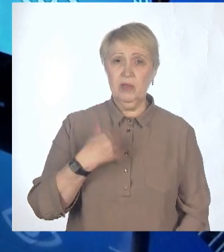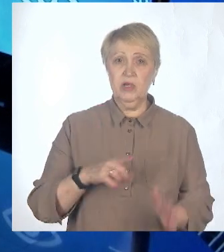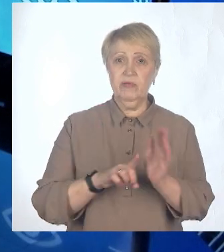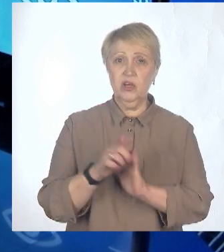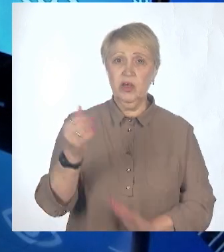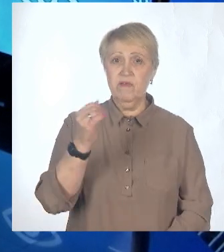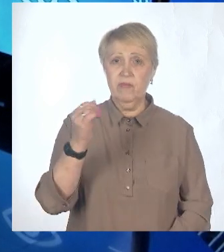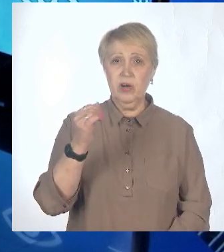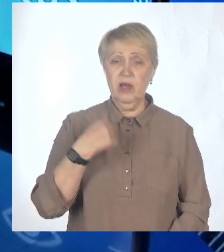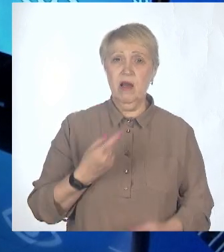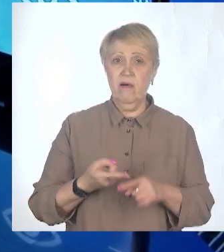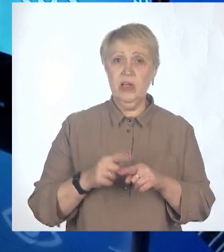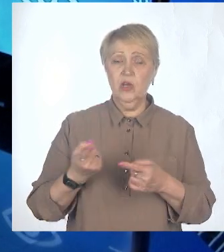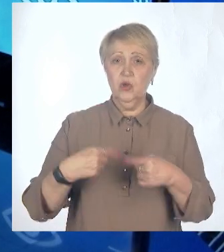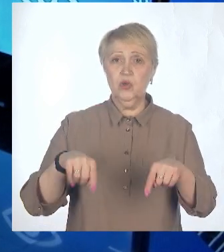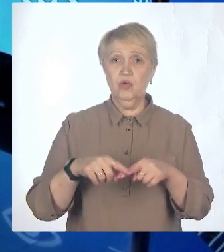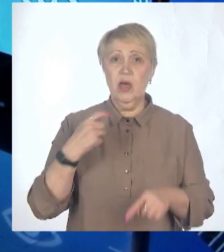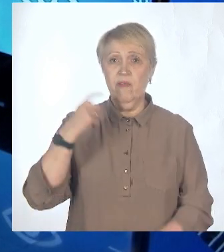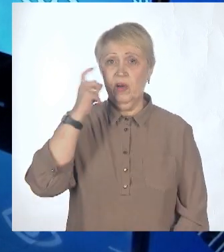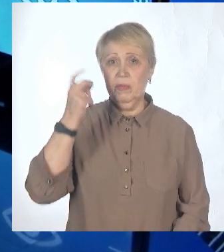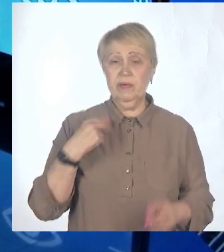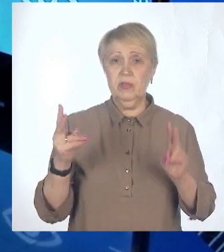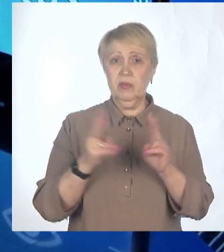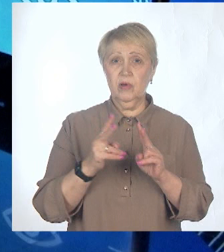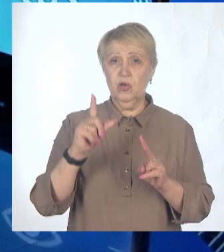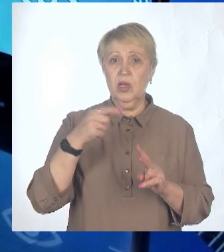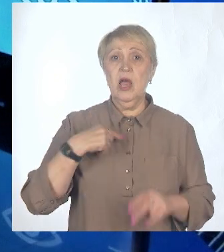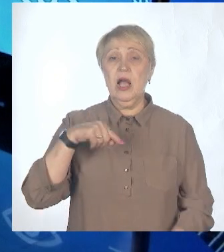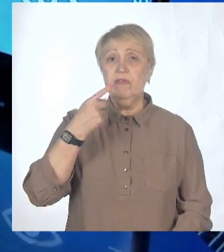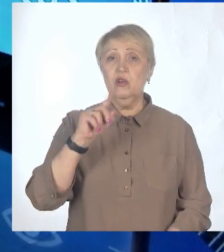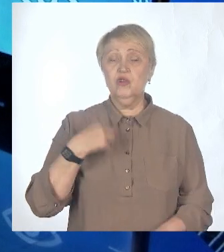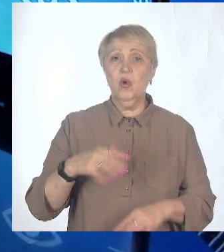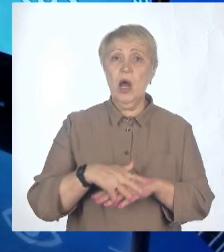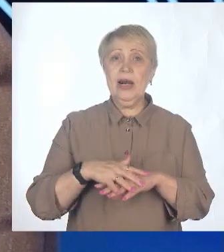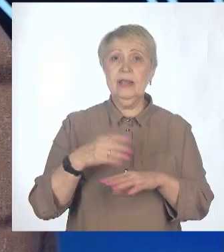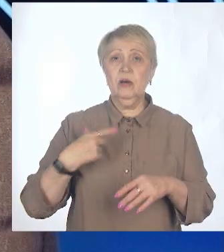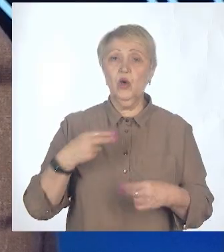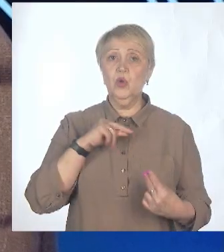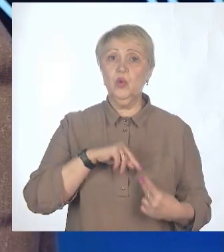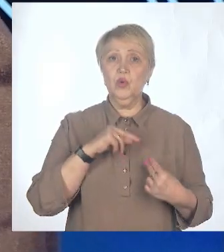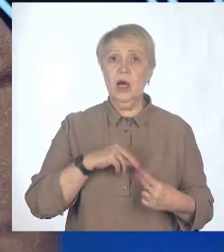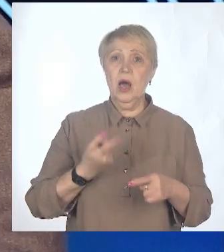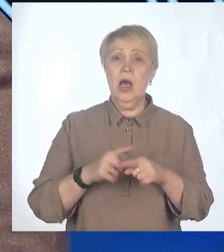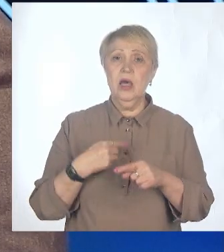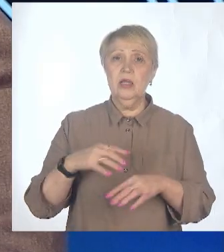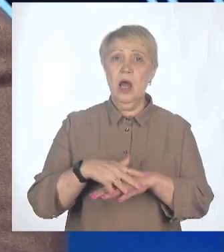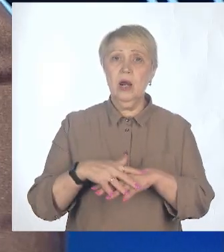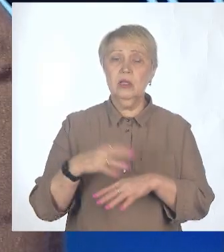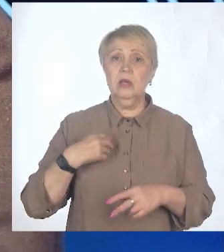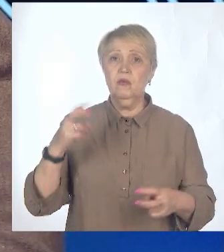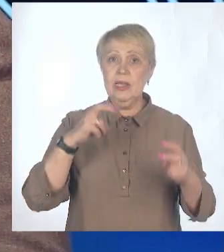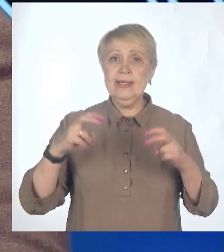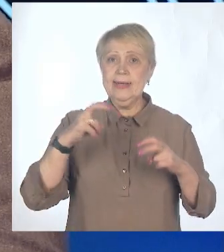этой студии здесь в Хабаровске встречались и говорили о том, что рынок труда – это рынок соискателей. То есть они